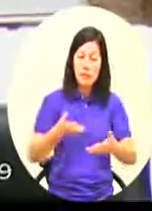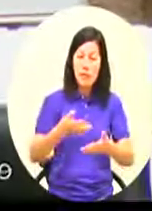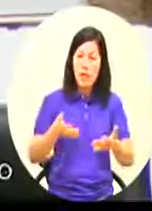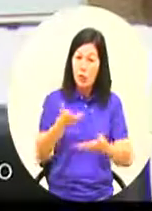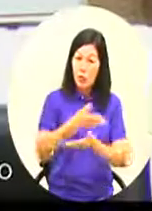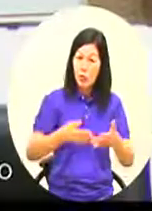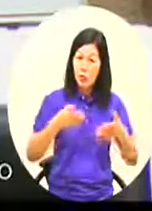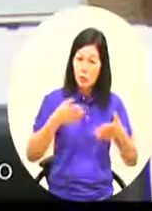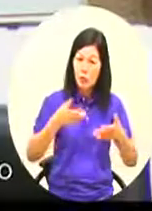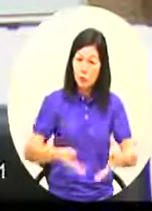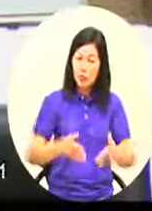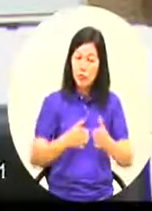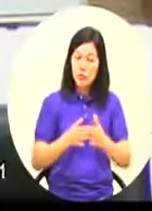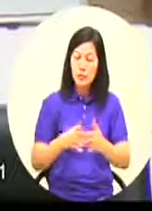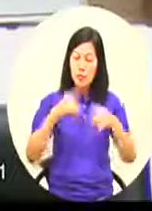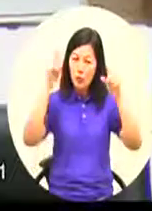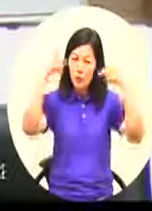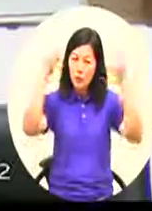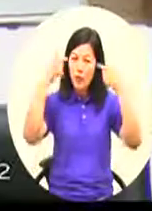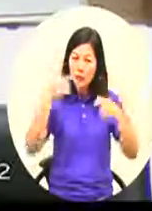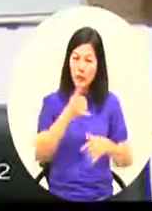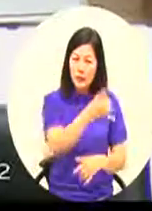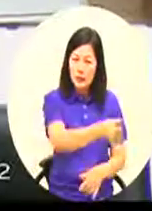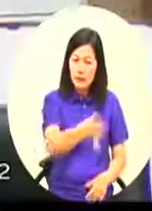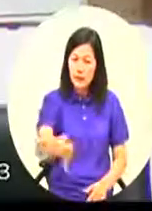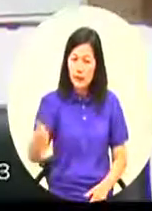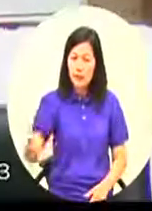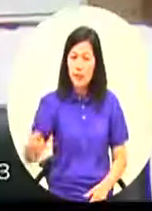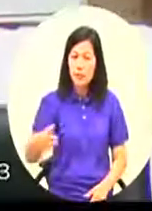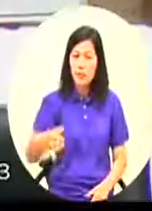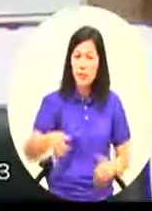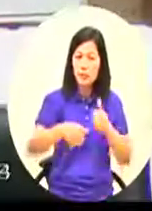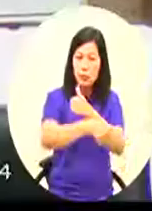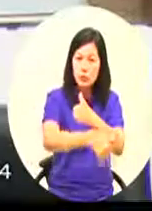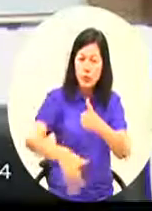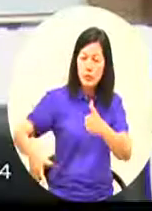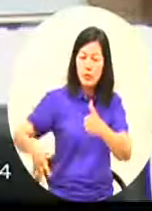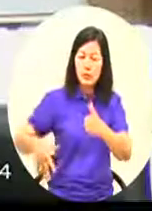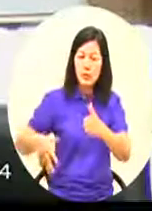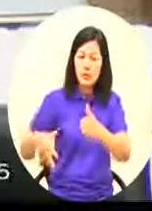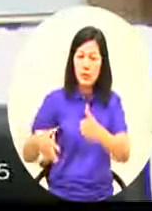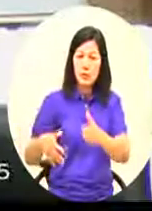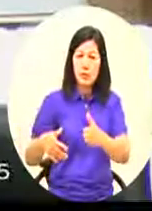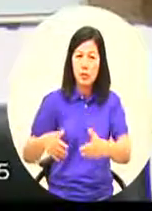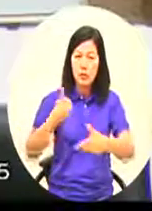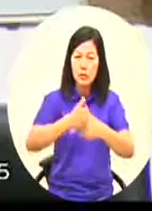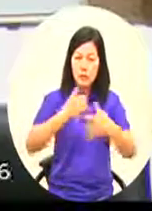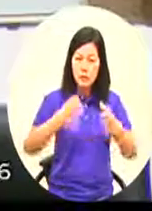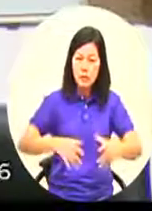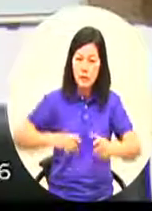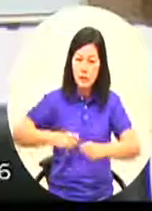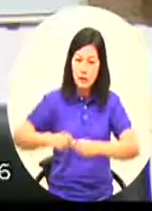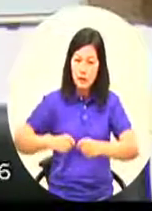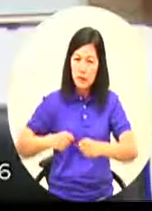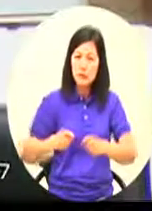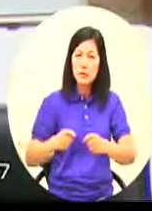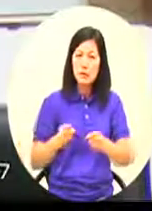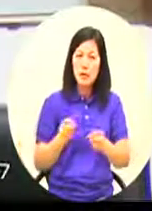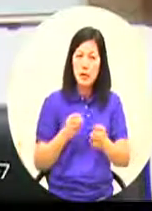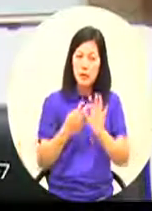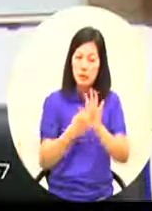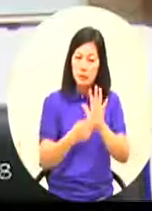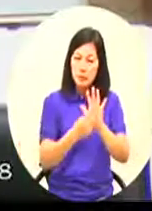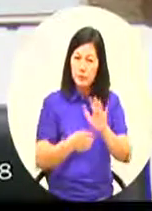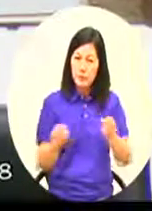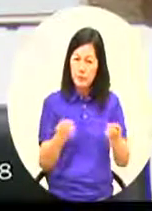通很重要。所以我常常找各级处 来做很多的建设方案的协调会，